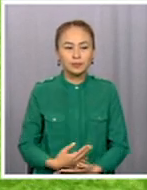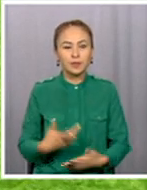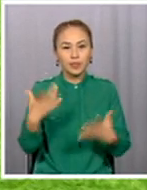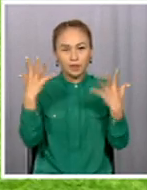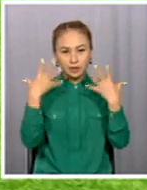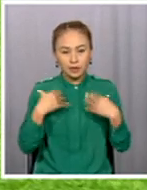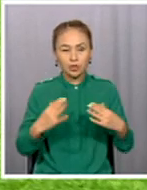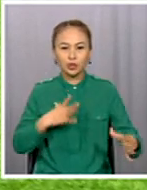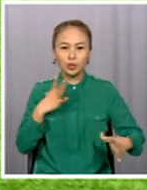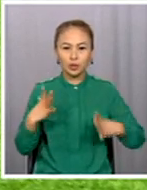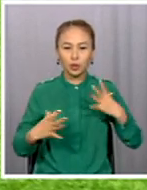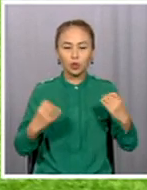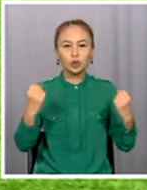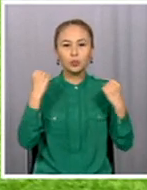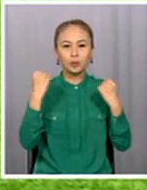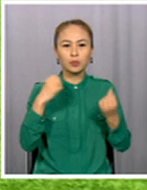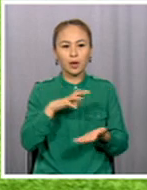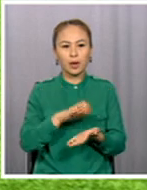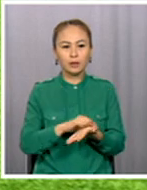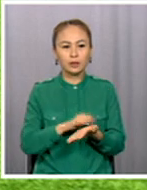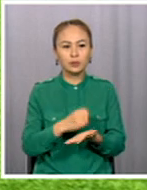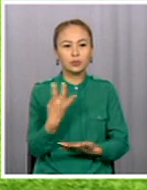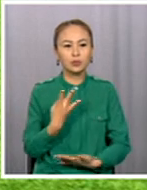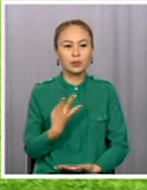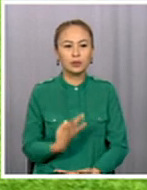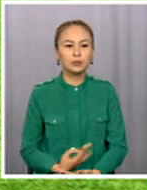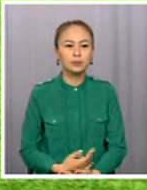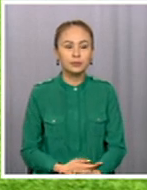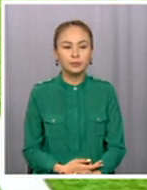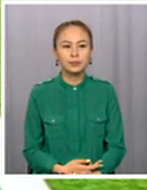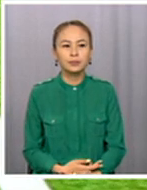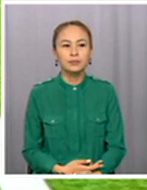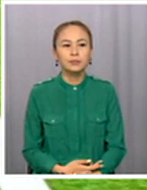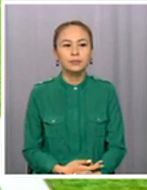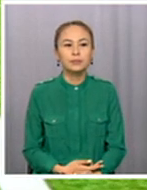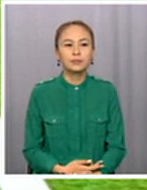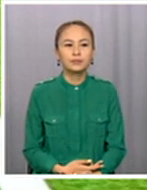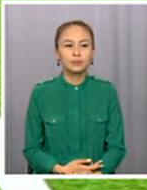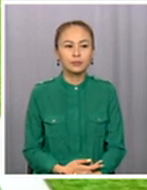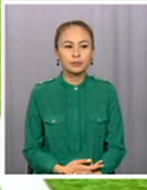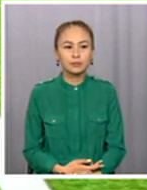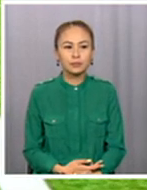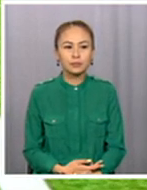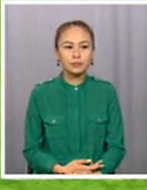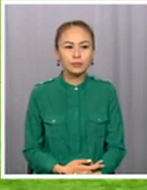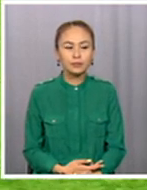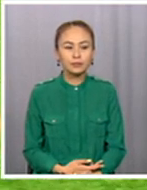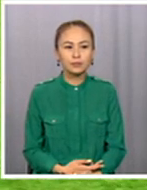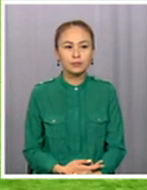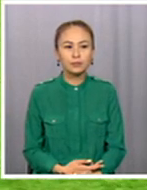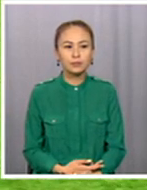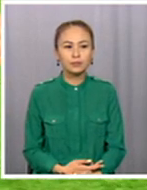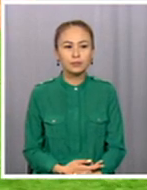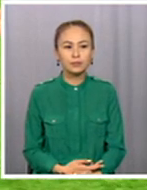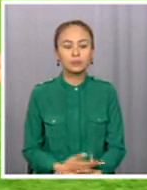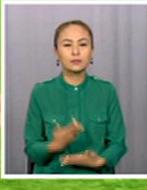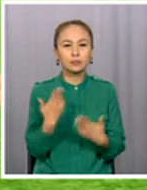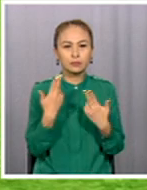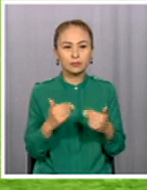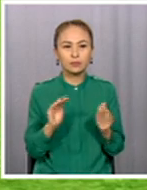шынықтырып, спортпен айналысу керек, Алижан. Дене тәрбиесі керек. Дене тәрбиесі? Ия,